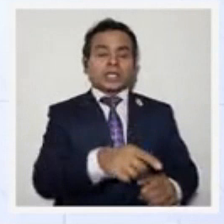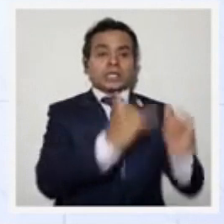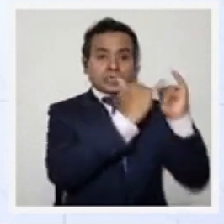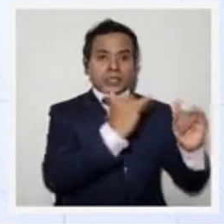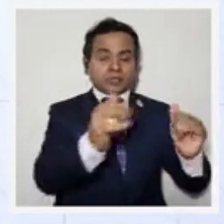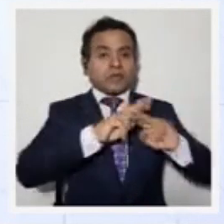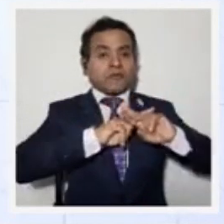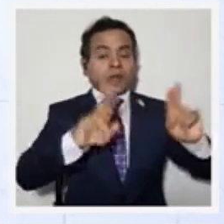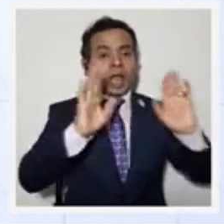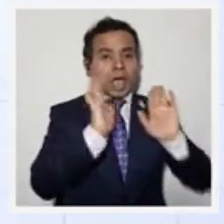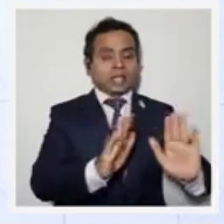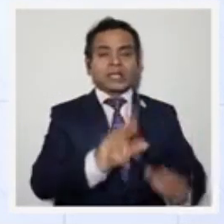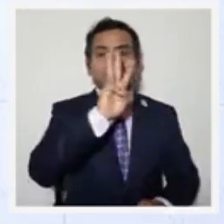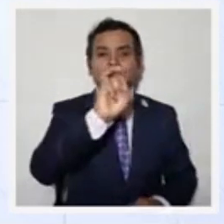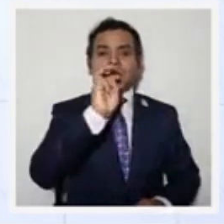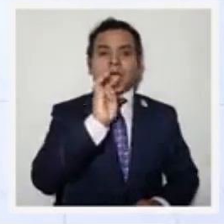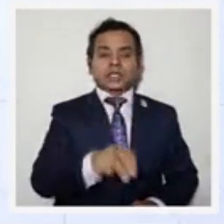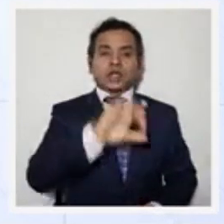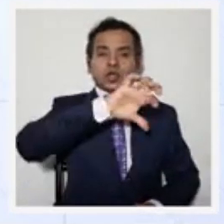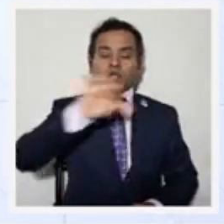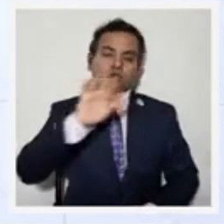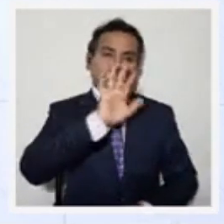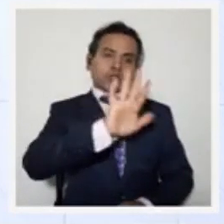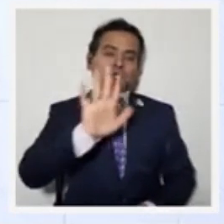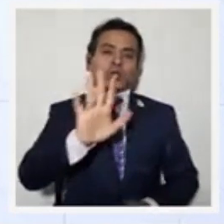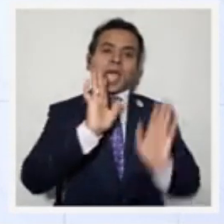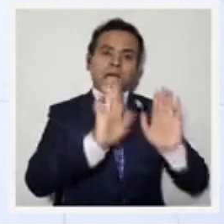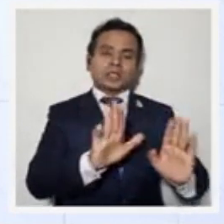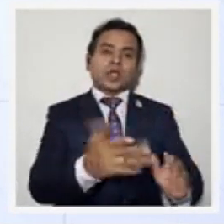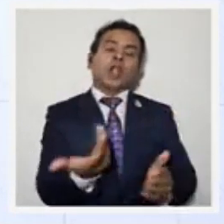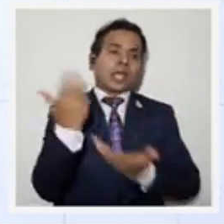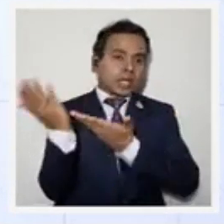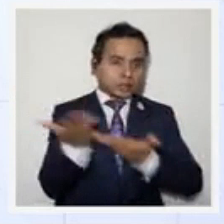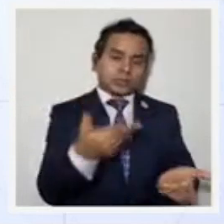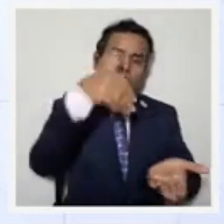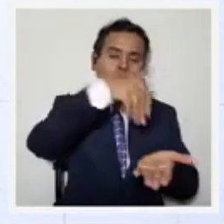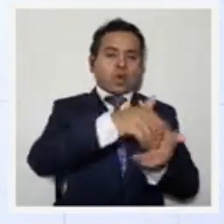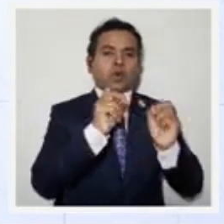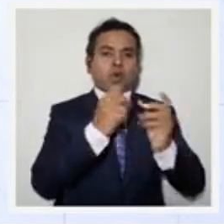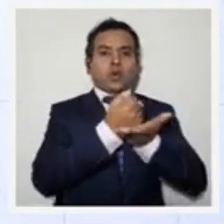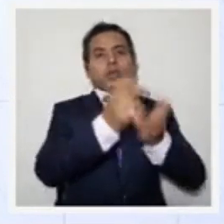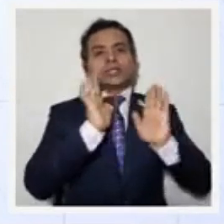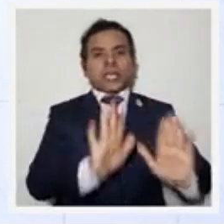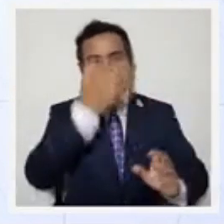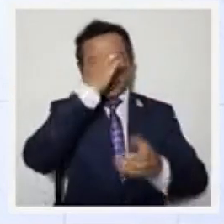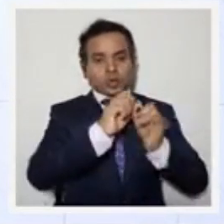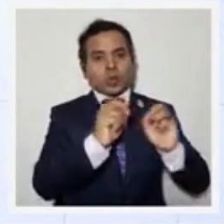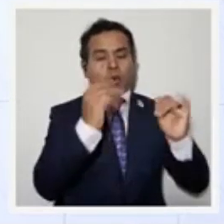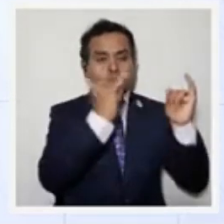প্রাতিষ্ঠানিক কোয়ারেন্টাইনের জন্য প্রস্তুত করা হয়েছে 615টি প্রতিষ্ঠান এবং এর মাধ্যমে তাৎক্ষণিকভাবে কোয়ারেন্টাইন সেবা প্রদান করা